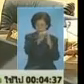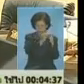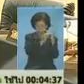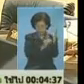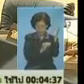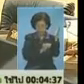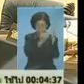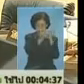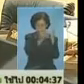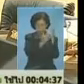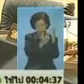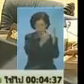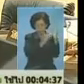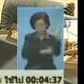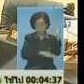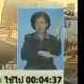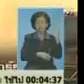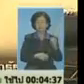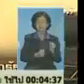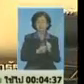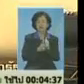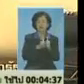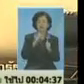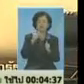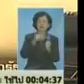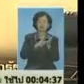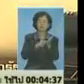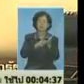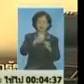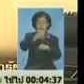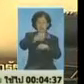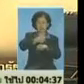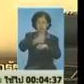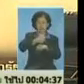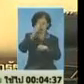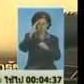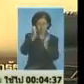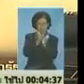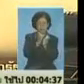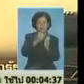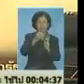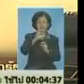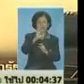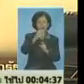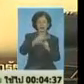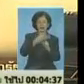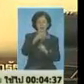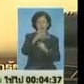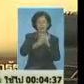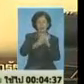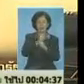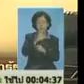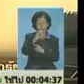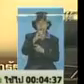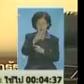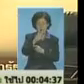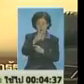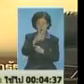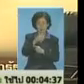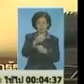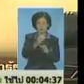ชรวาทวงสุวรรณเมื่อวันที่9มิถุนายน52ต่อมาวัน